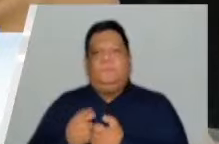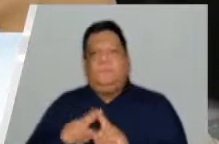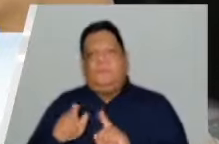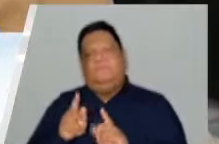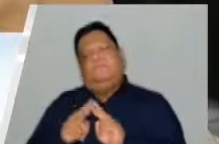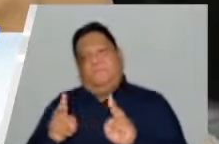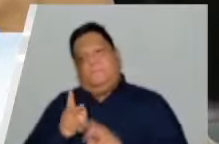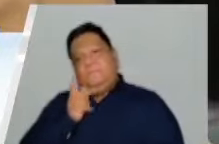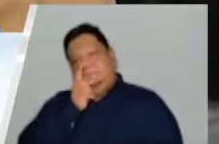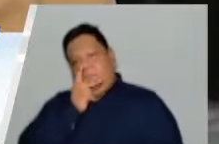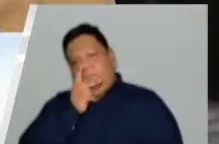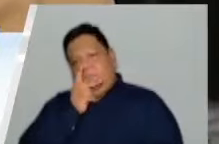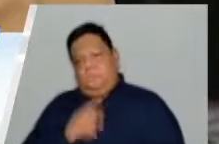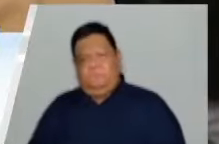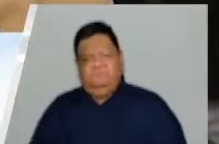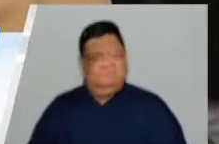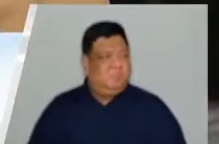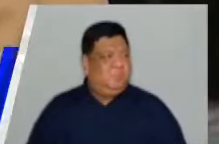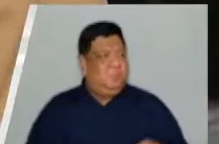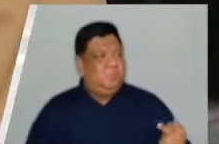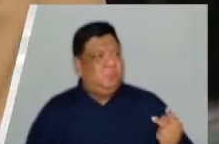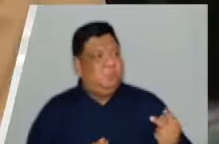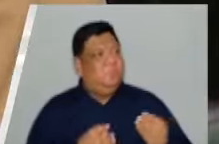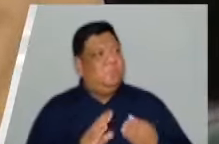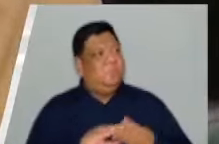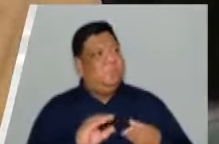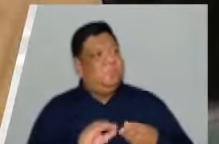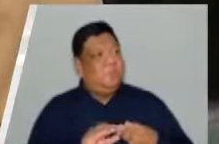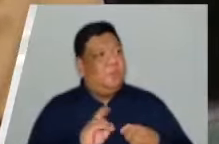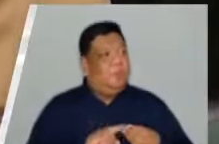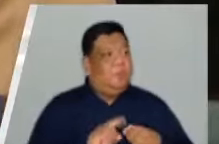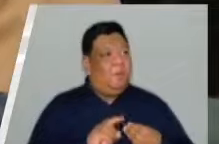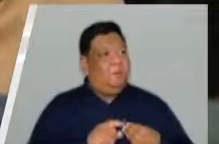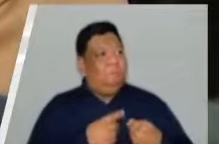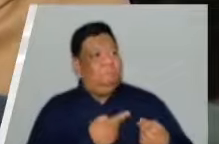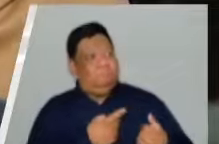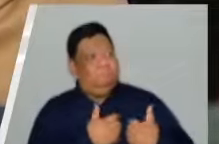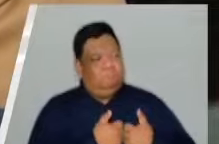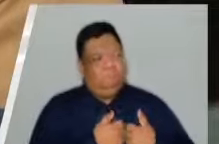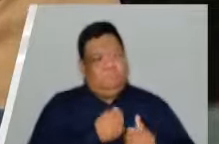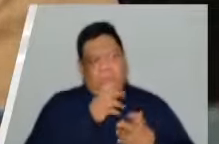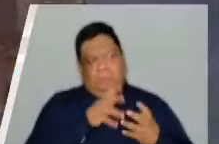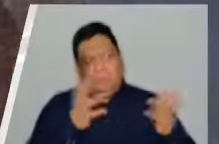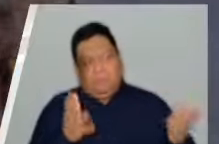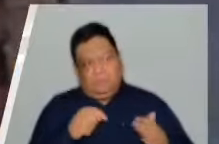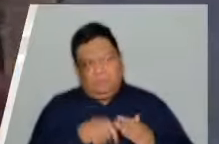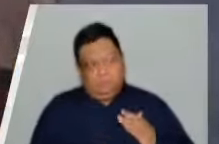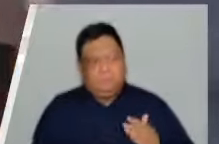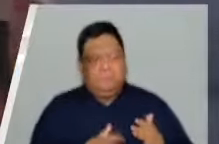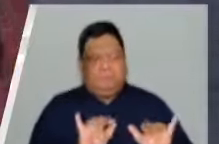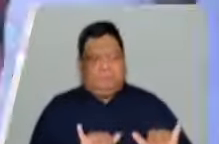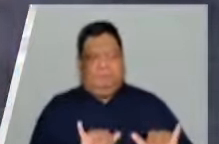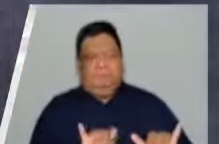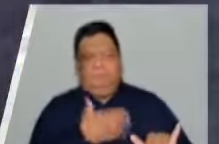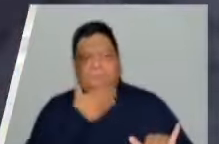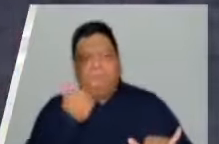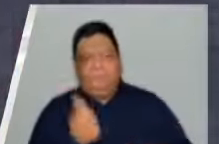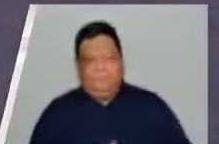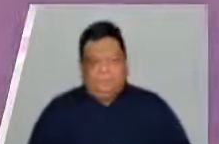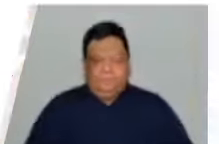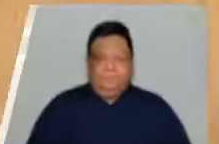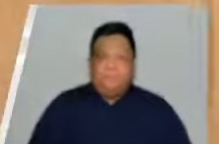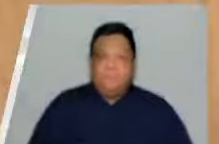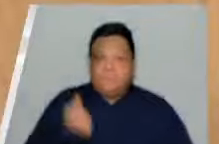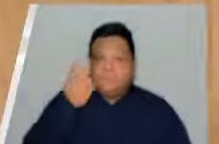masyadong maintriga pagdating sa love life. So, baka we wanna keep it that way na lang din. Kahit sa usapang